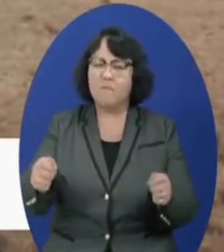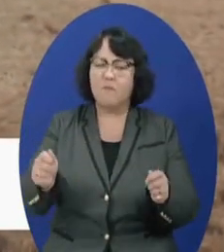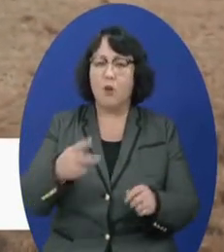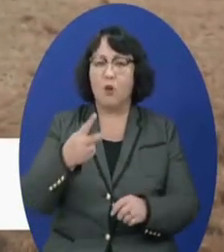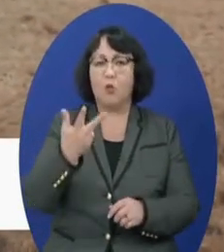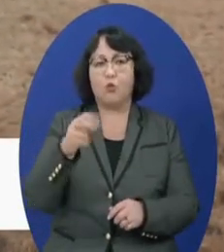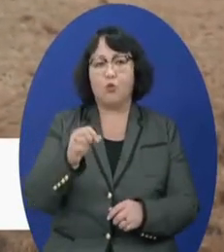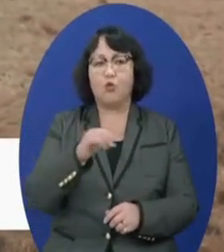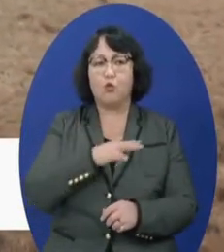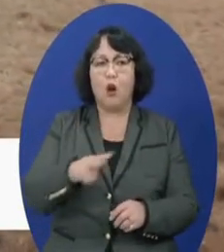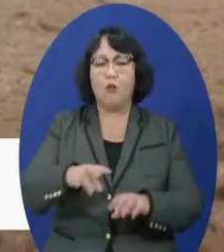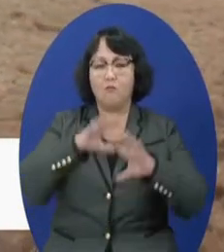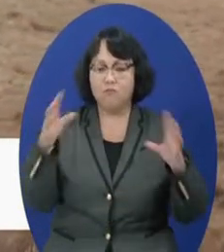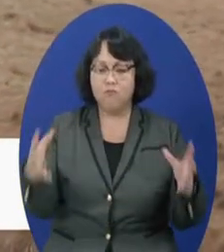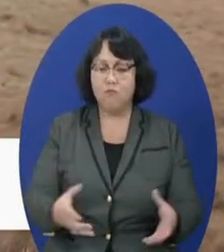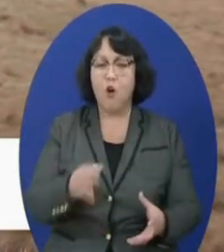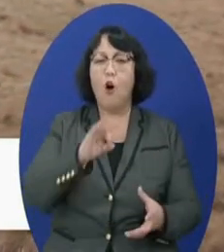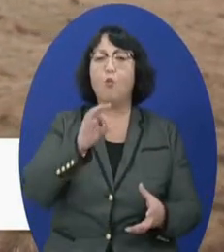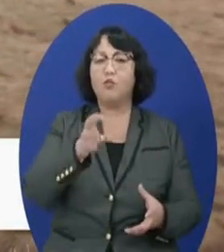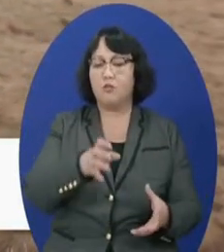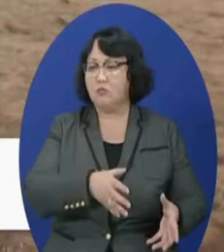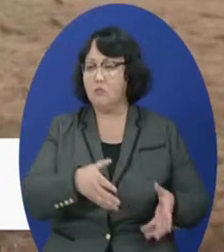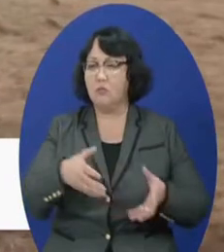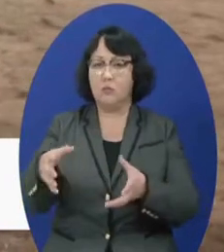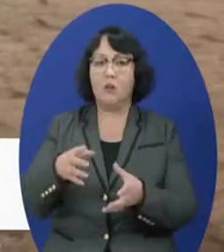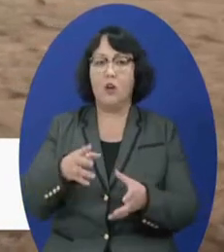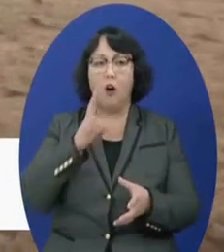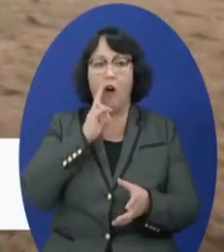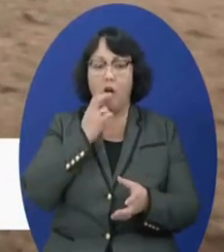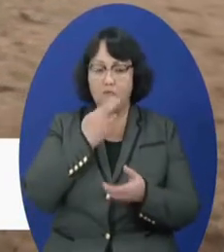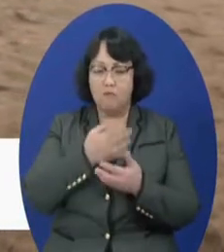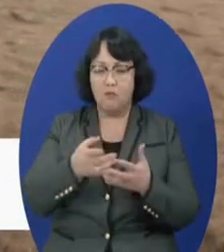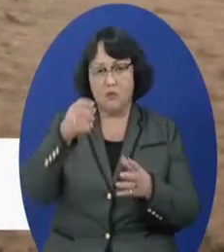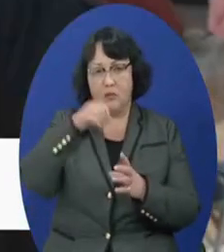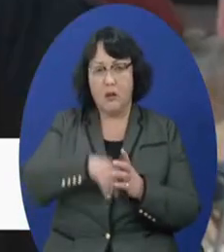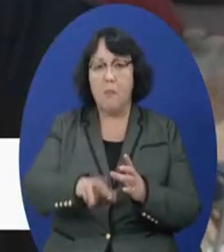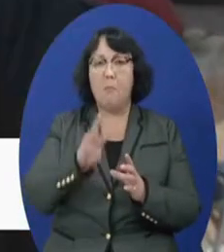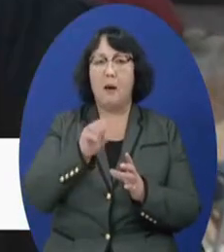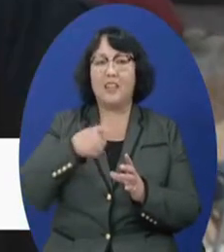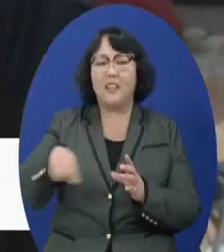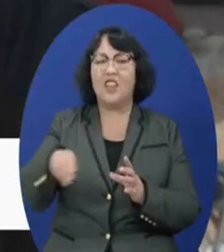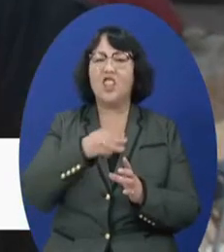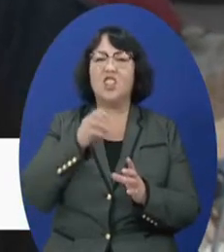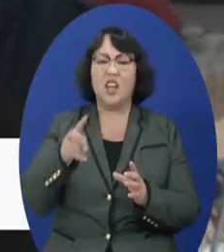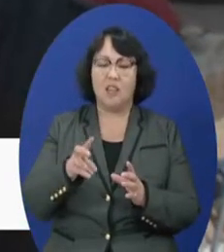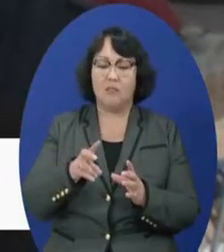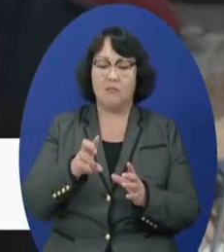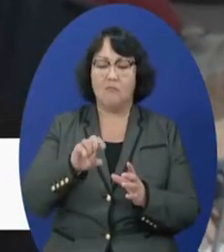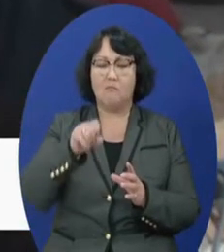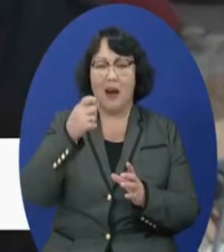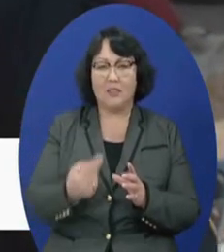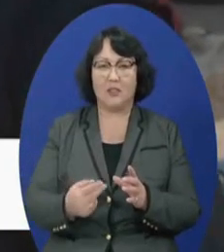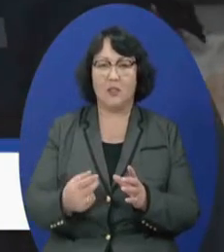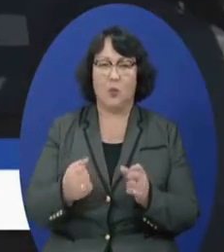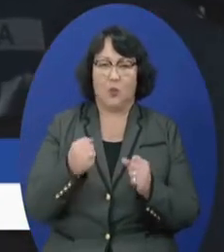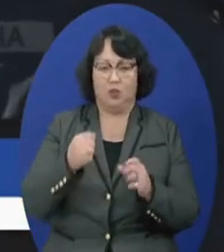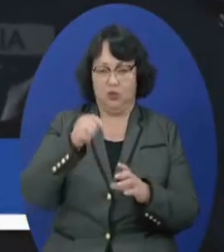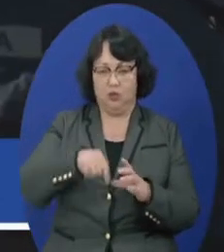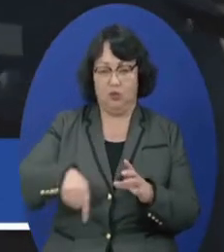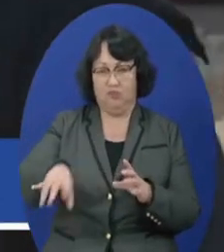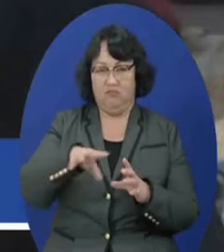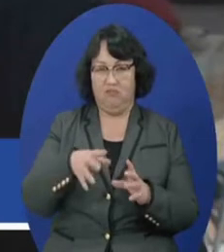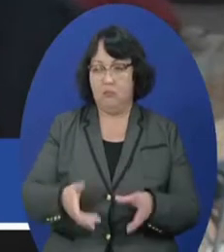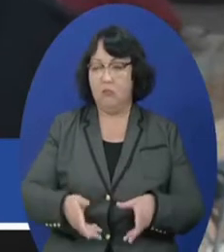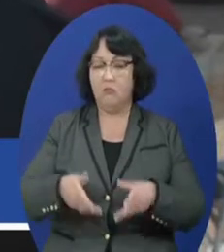тонн өвс тижэл мин вакцины тусламжийг орон нутгаас нь хүргүүлээд байна. Их хурлаас бол малын тижэлийн хүртийн хэмжээг